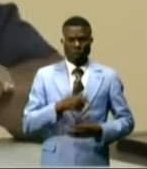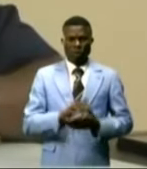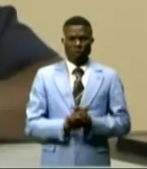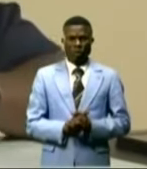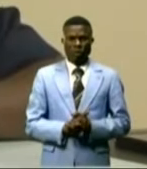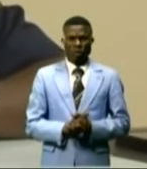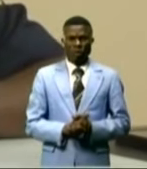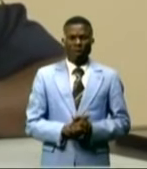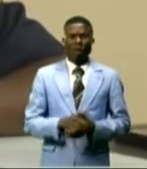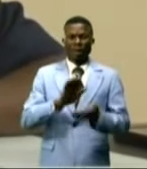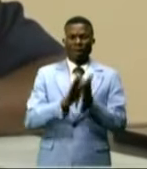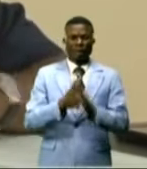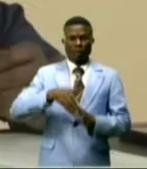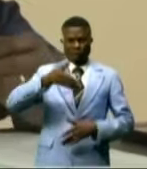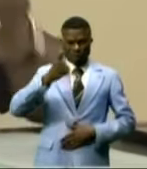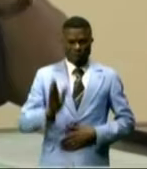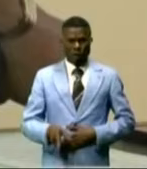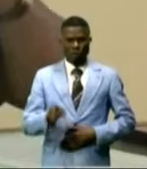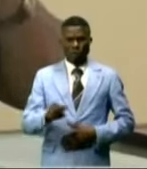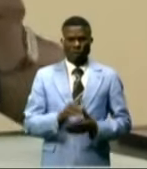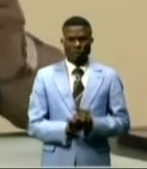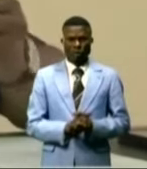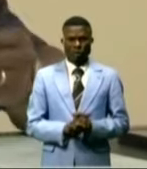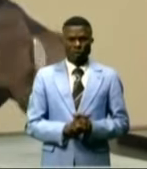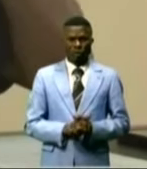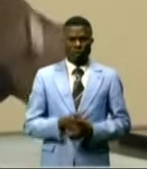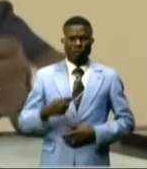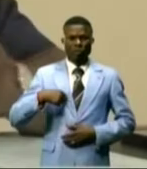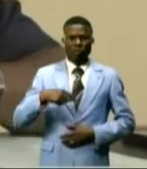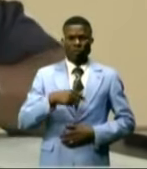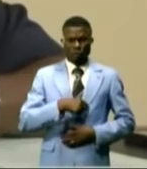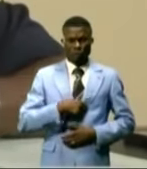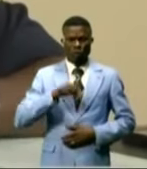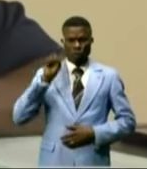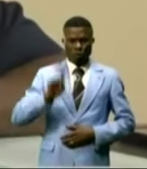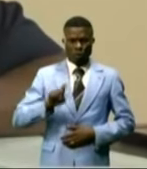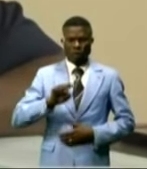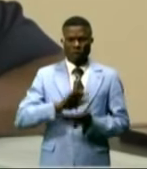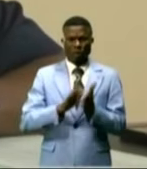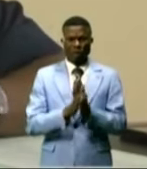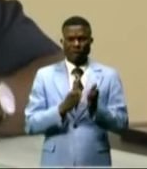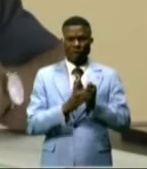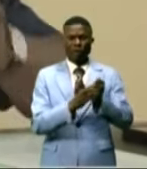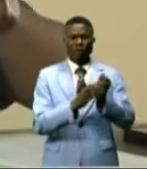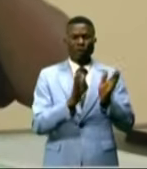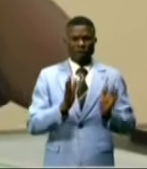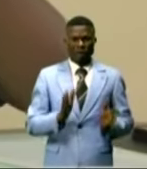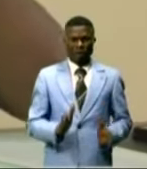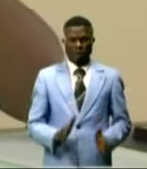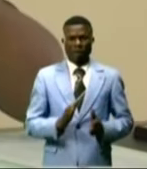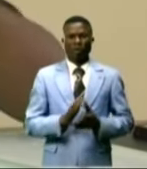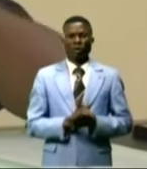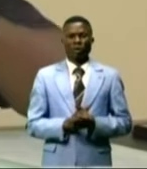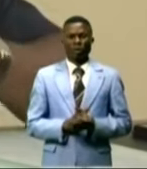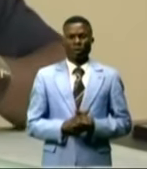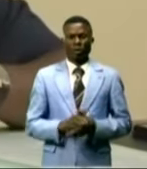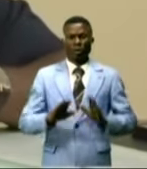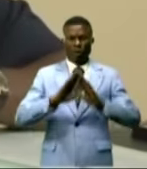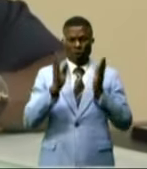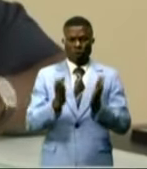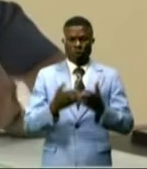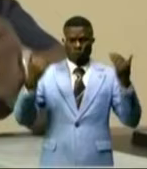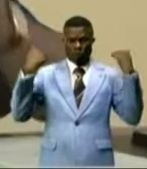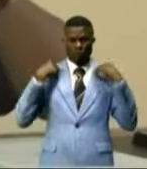du service. Et vous êtes, nous sommes les leaders. Donc, tous ces